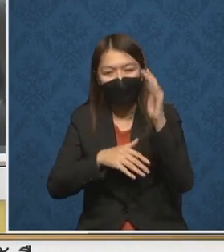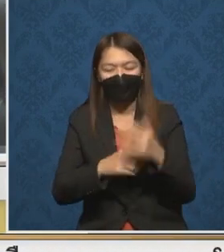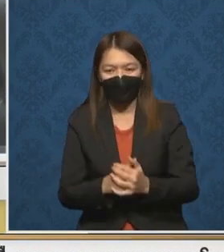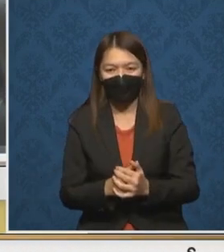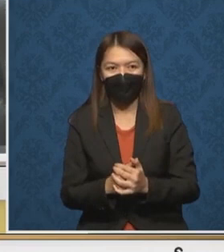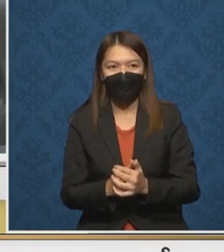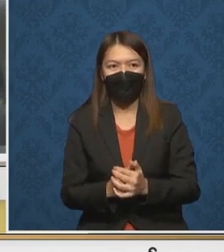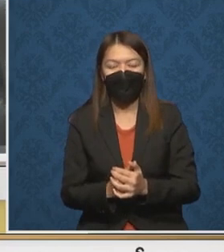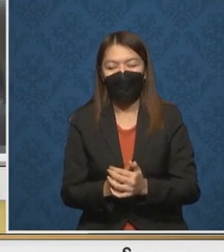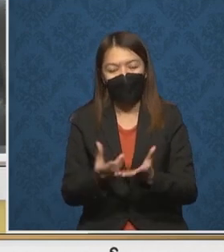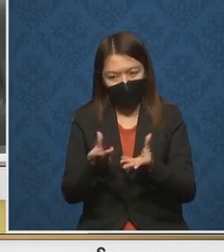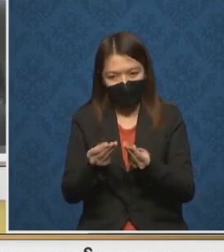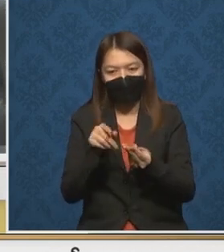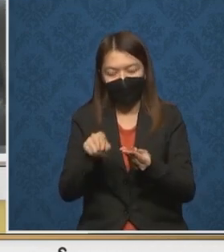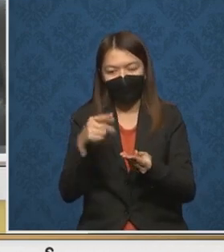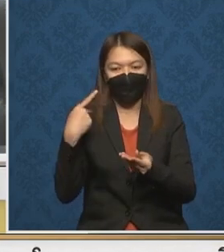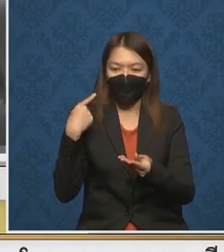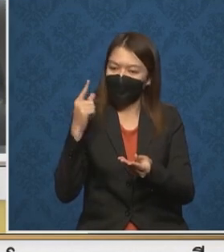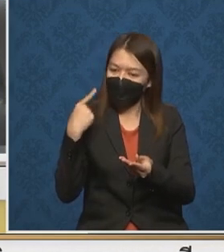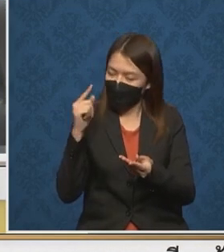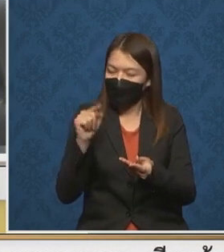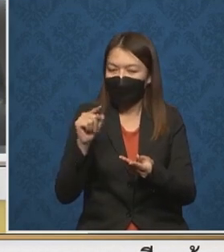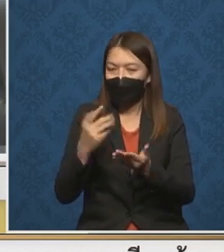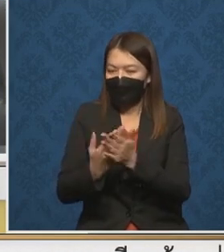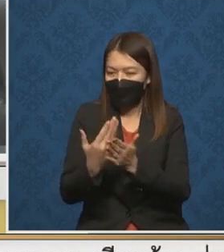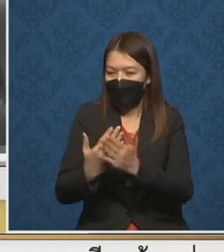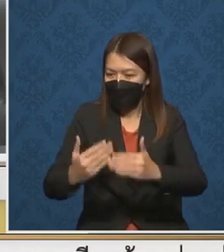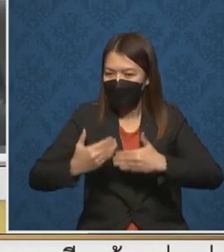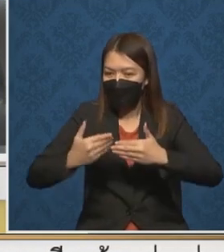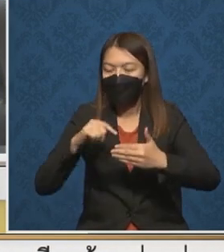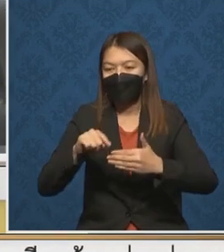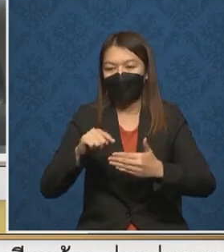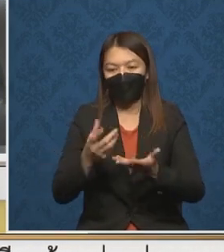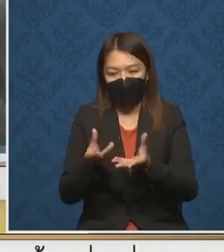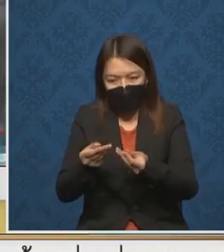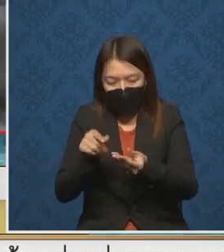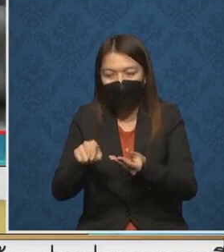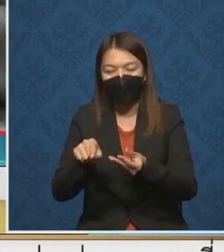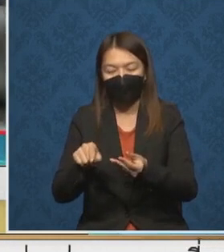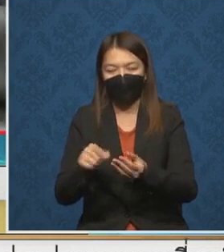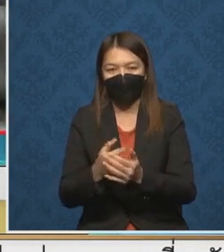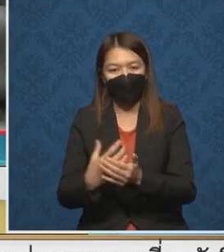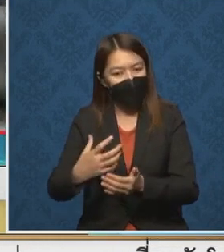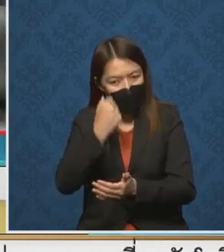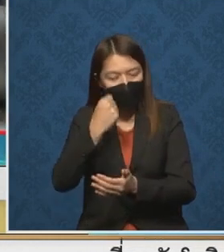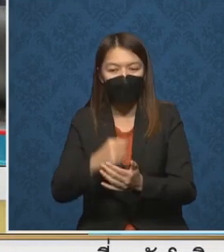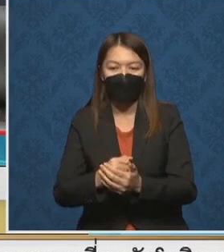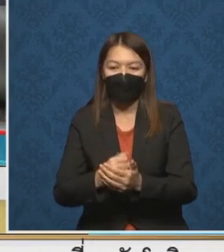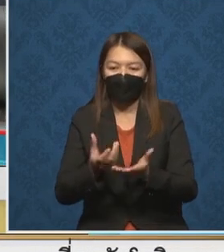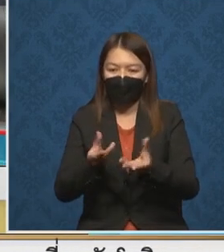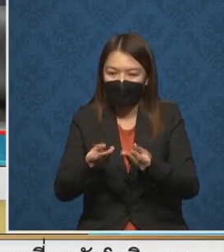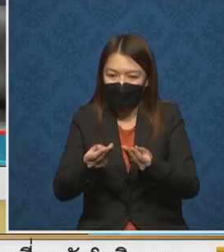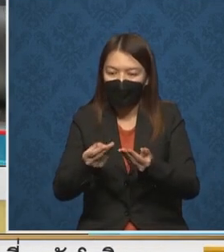ก็คือธิญก็คือธั lymphicod studentและธั lymphicod ที่เป็ธิญagnerwszy